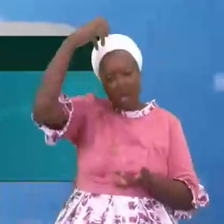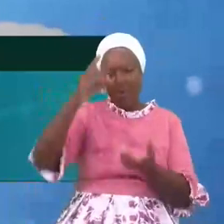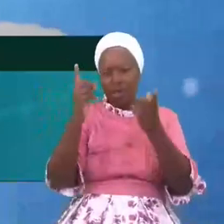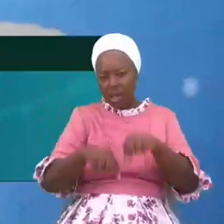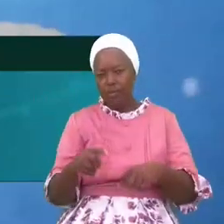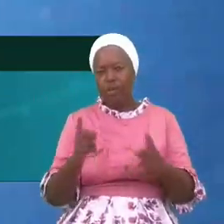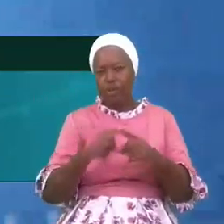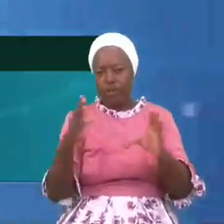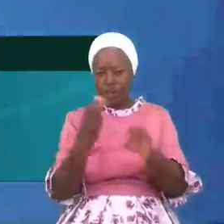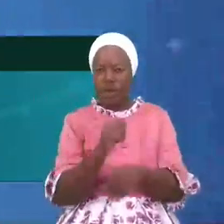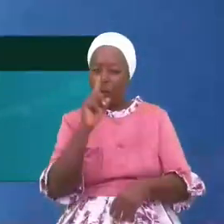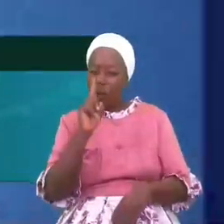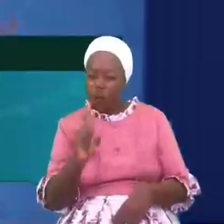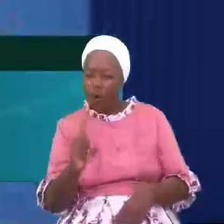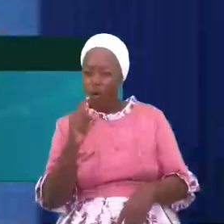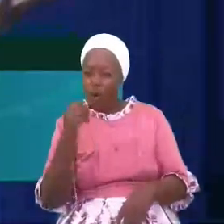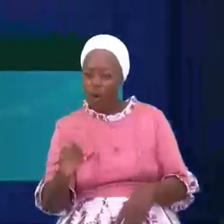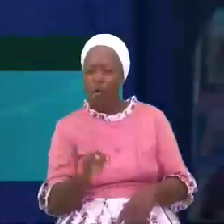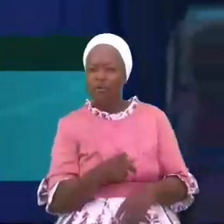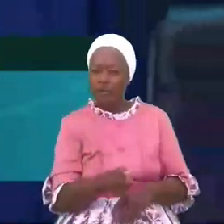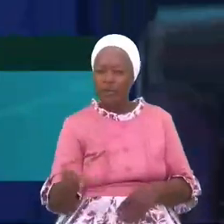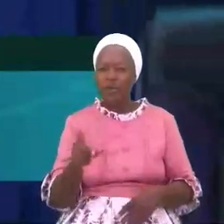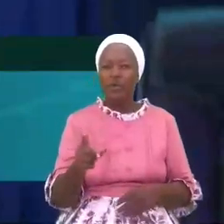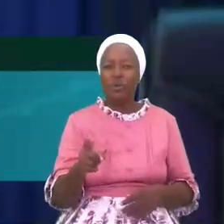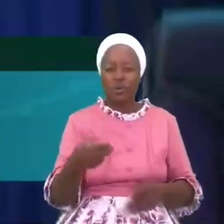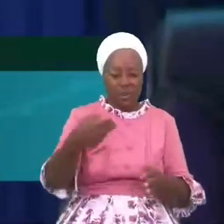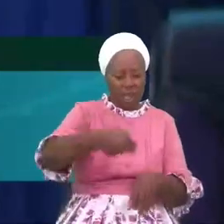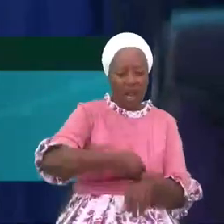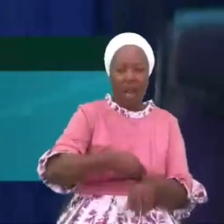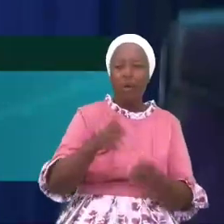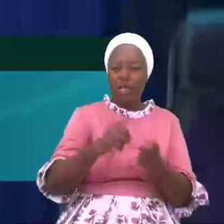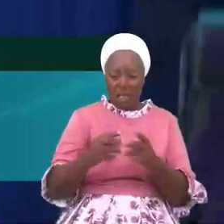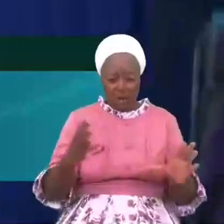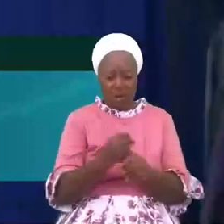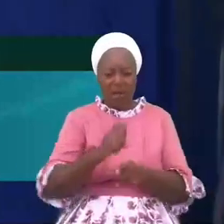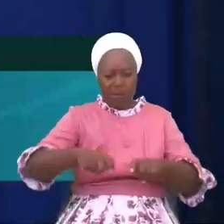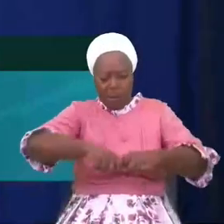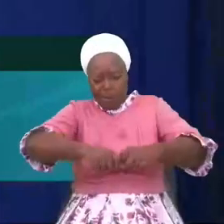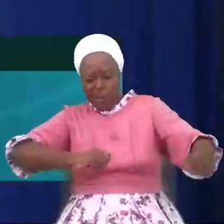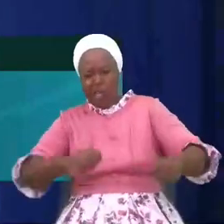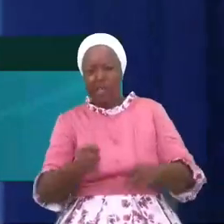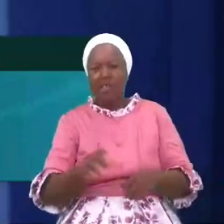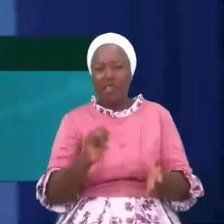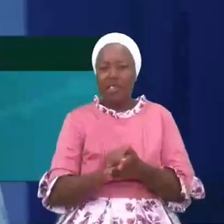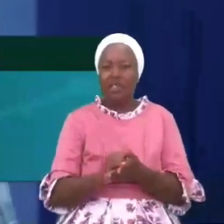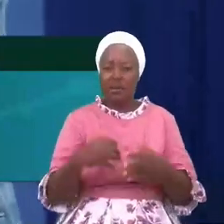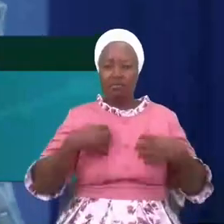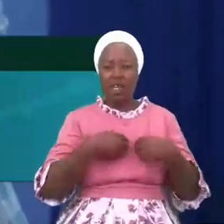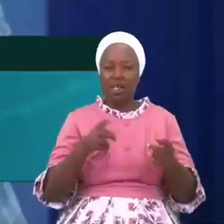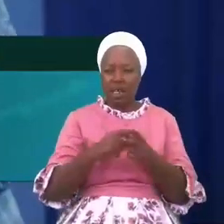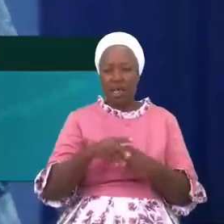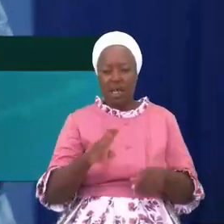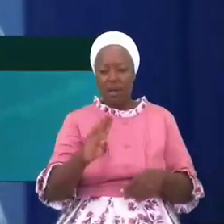venu ôter l'une des brebis. Et je l'ai attrapé, je l'ai déchiré en morceaux. L'ours est